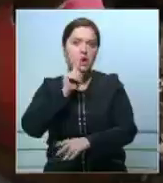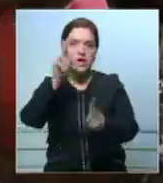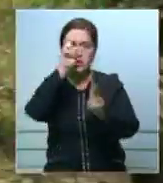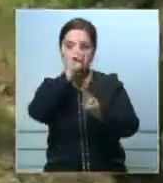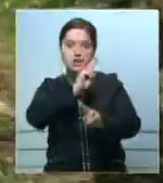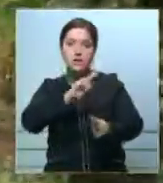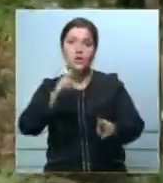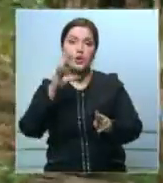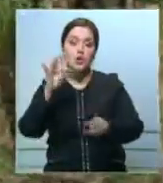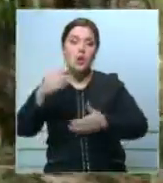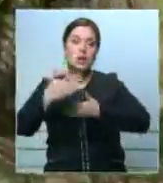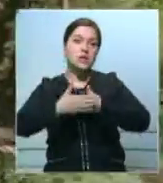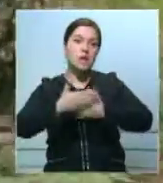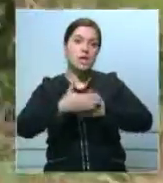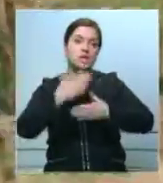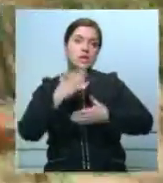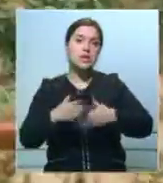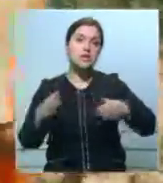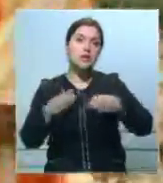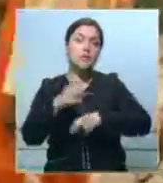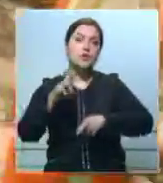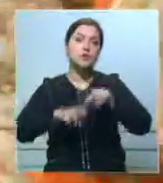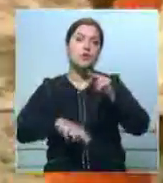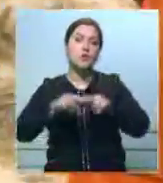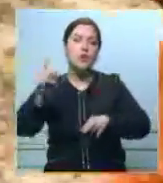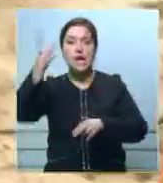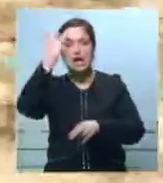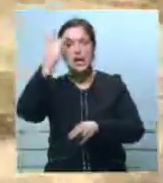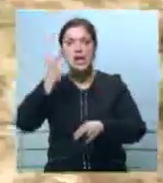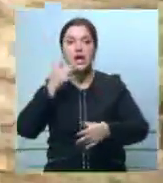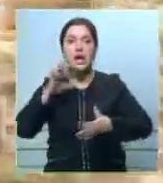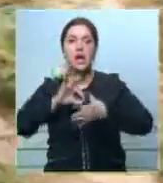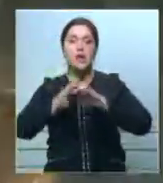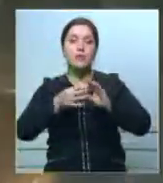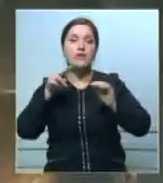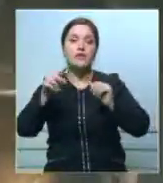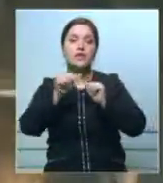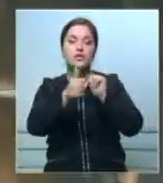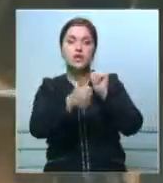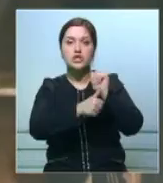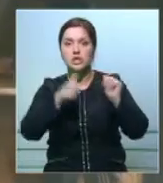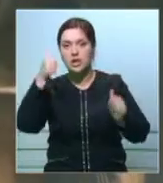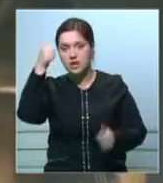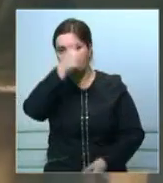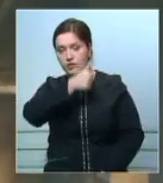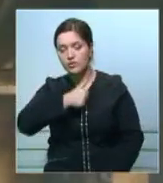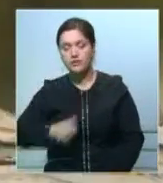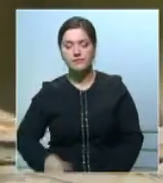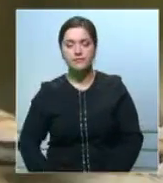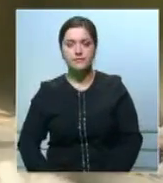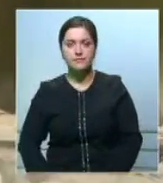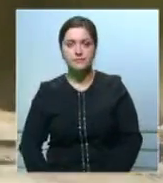но среди наказанных оказались компании, строящие объекты летней Олимпиады 2016 года. Good.